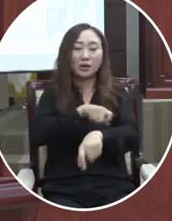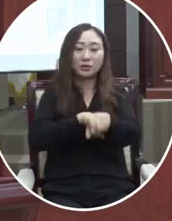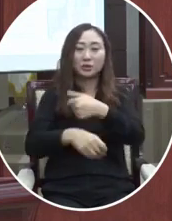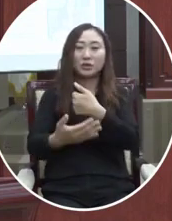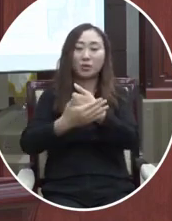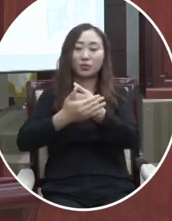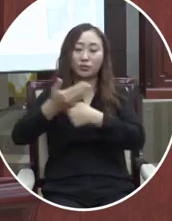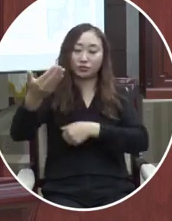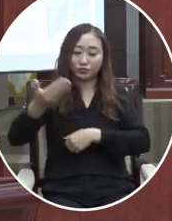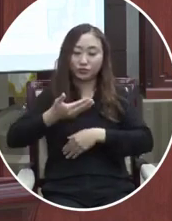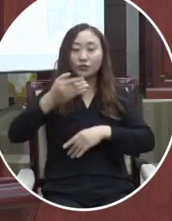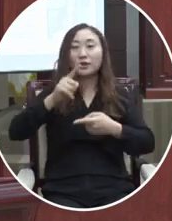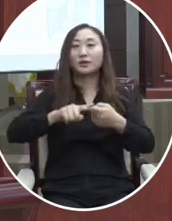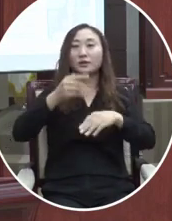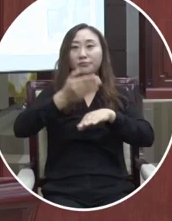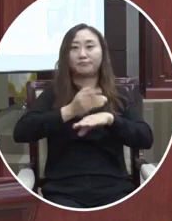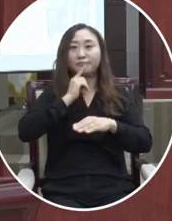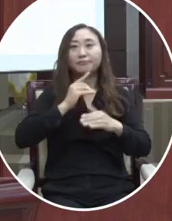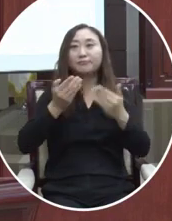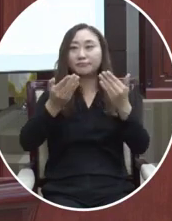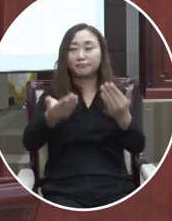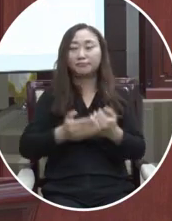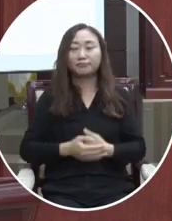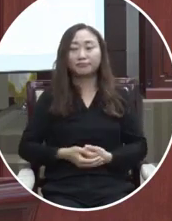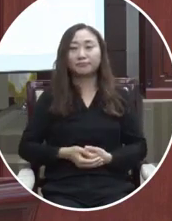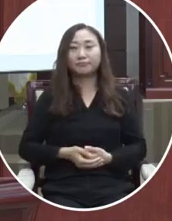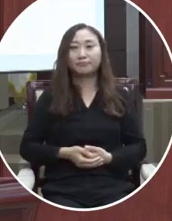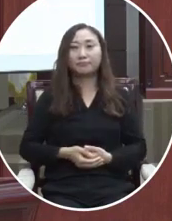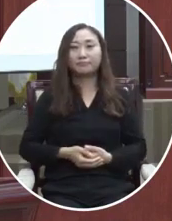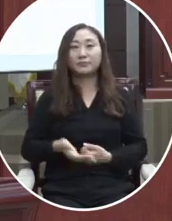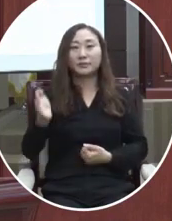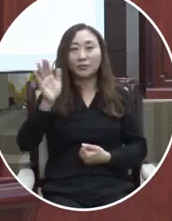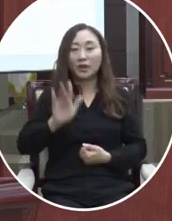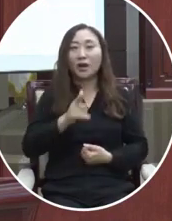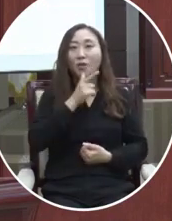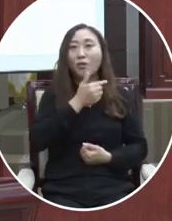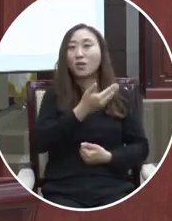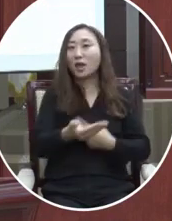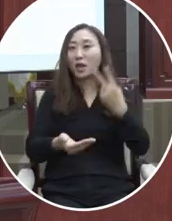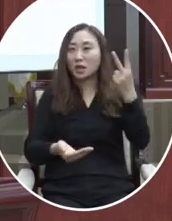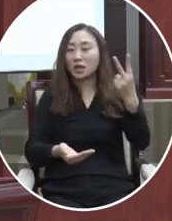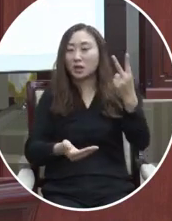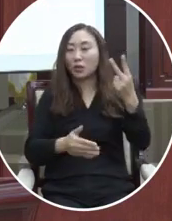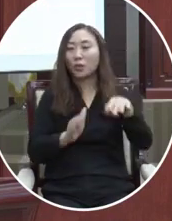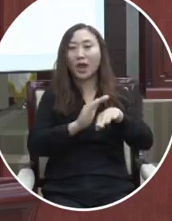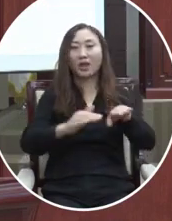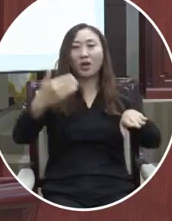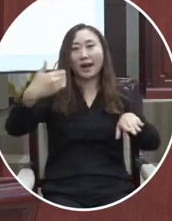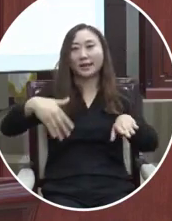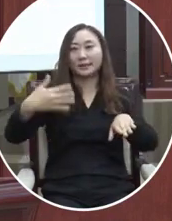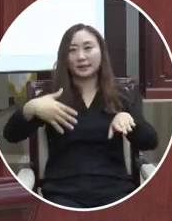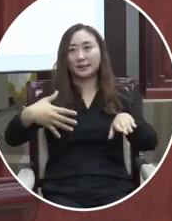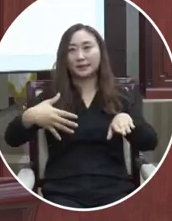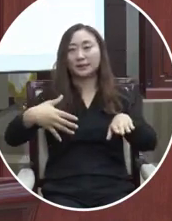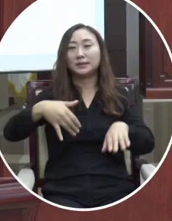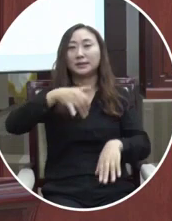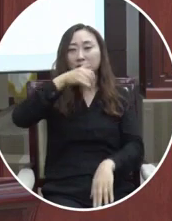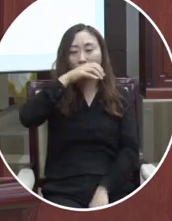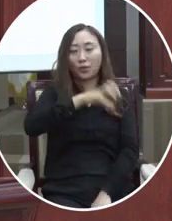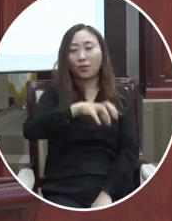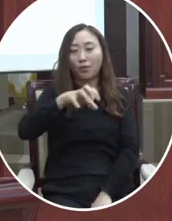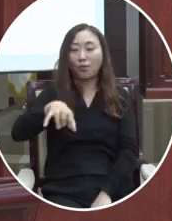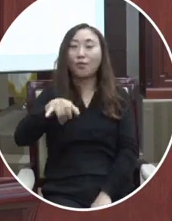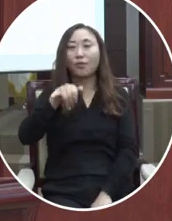협조에 다시 한번 감사드립니다 그러나 월계 이동에는 아직 해결되지 않은 보행